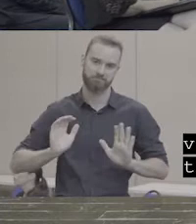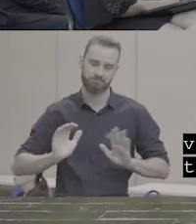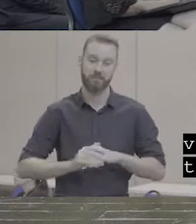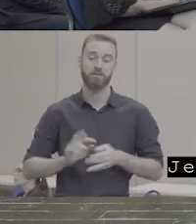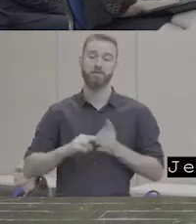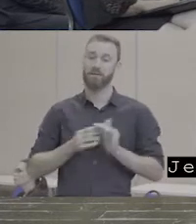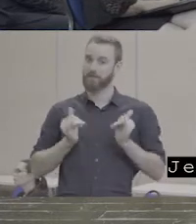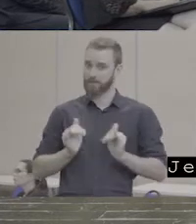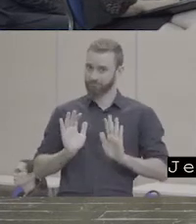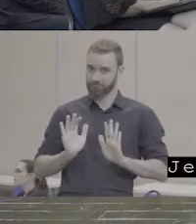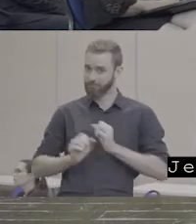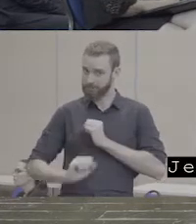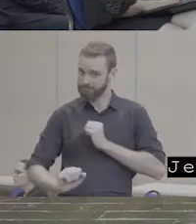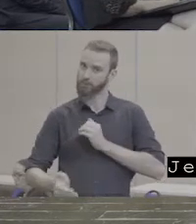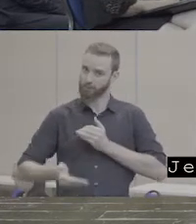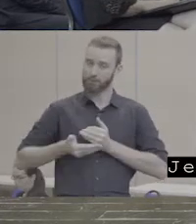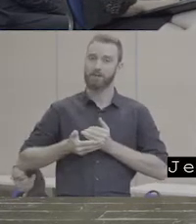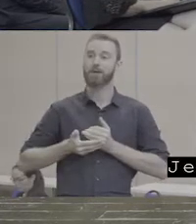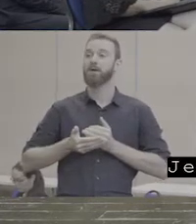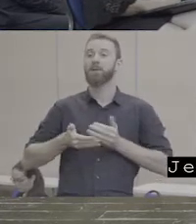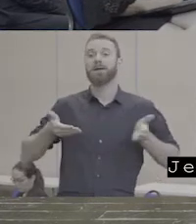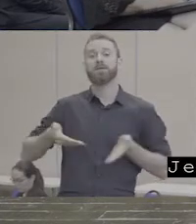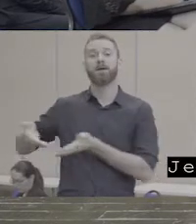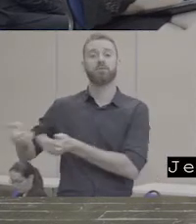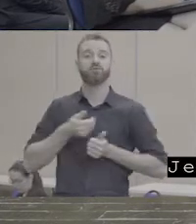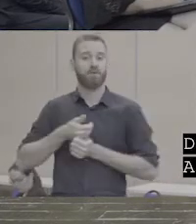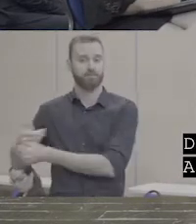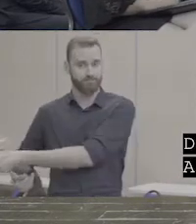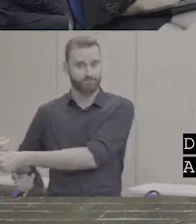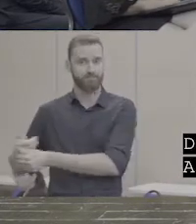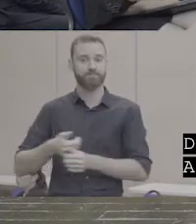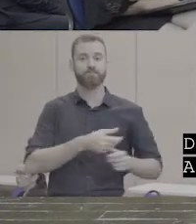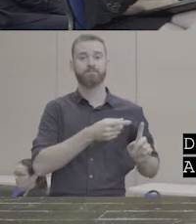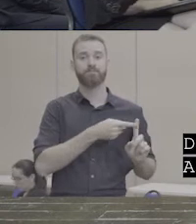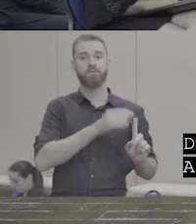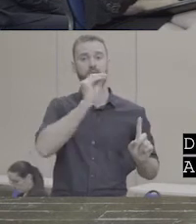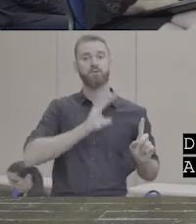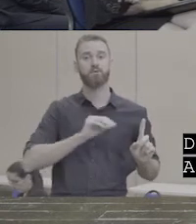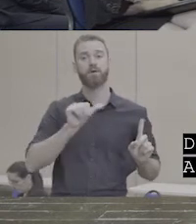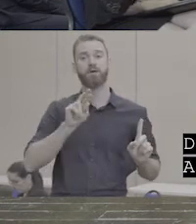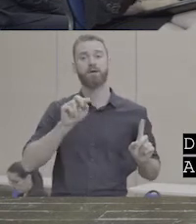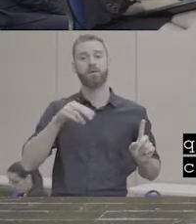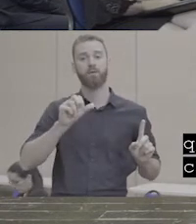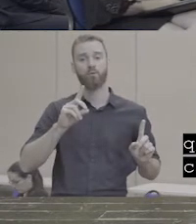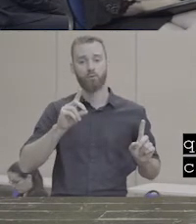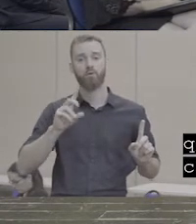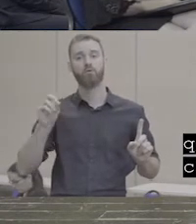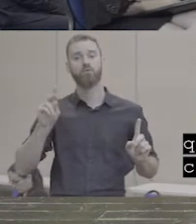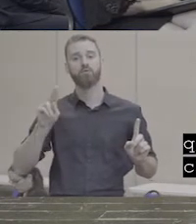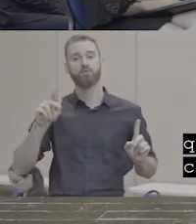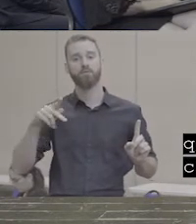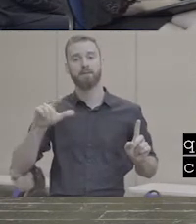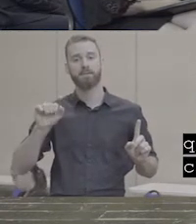tarder, je vous présente les panélistes. Donc, nous avons ici M. Arnaud Duplessis, qui est